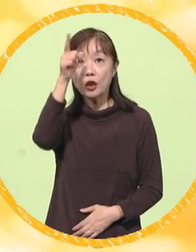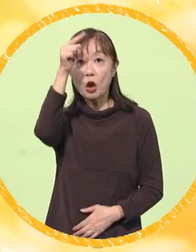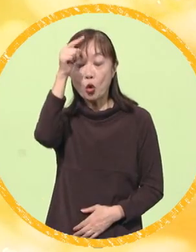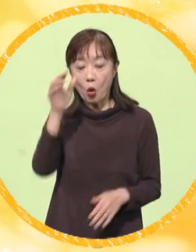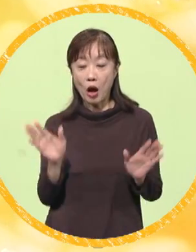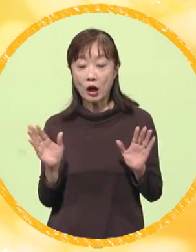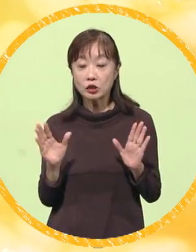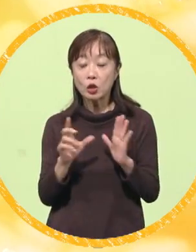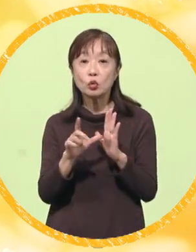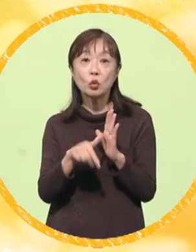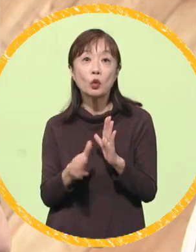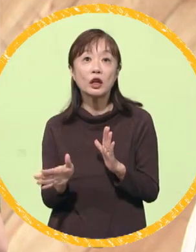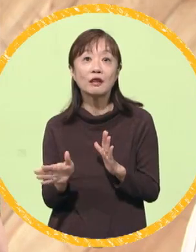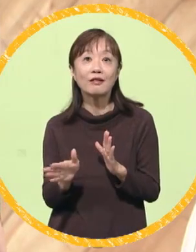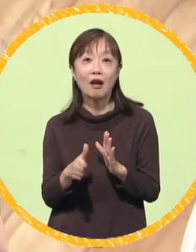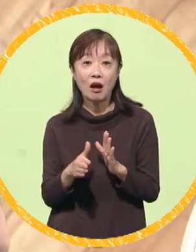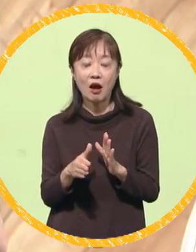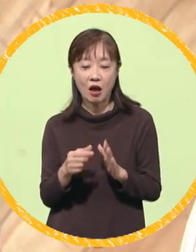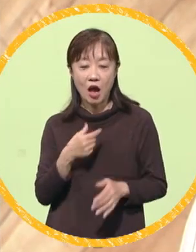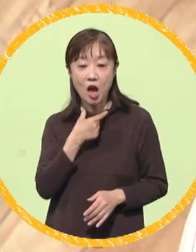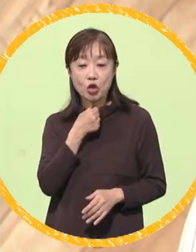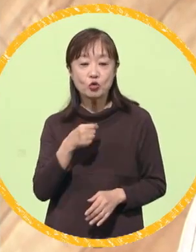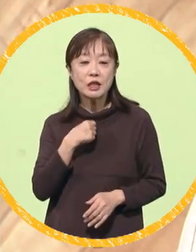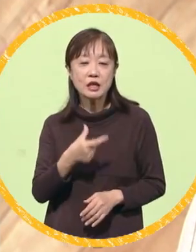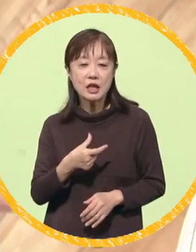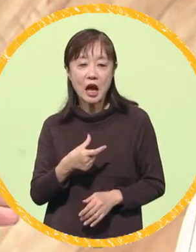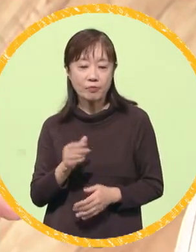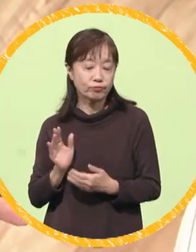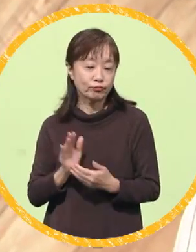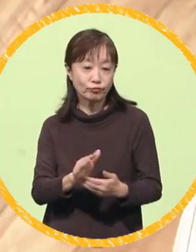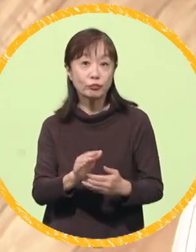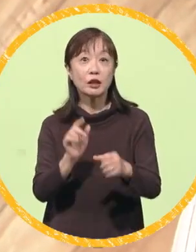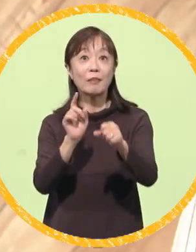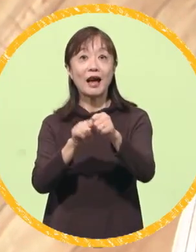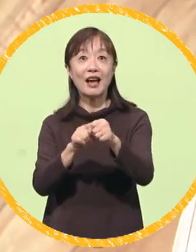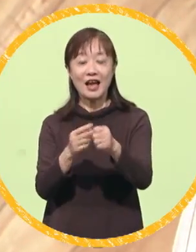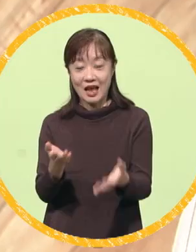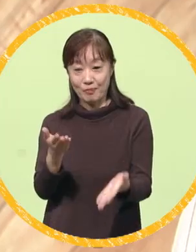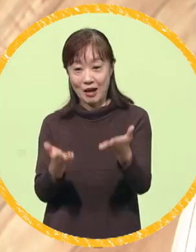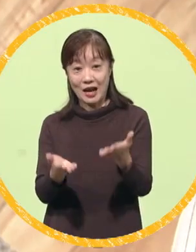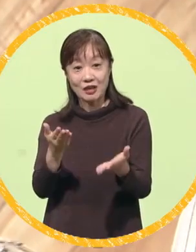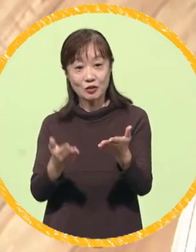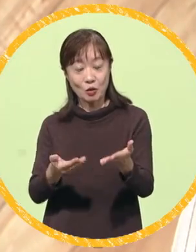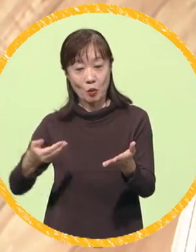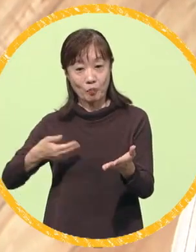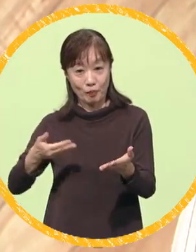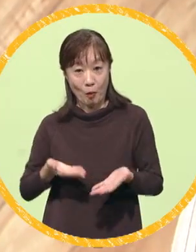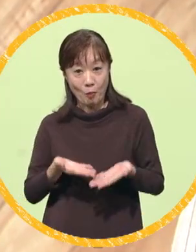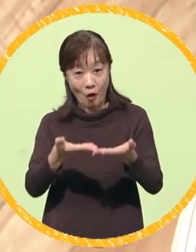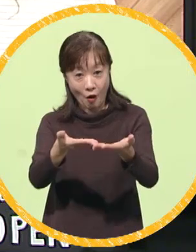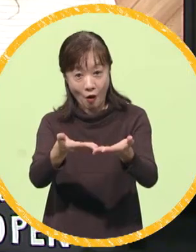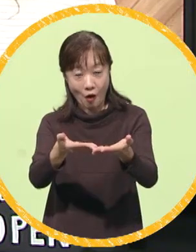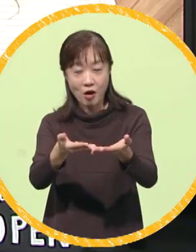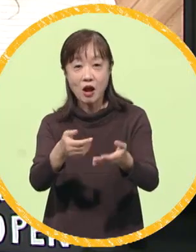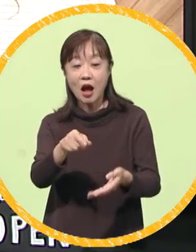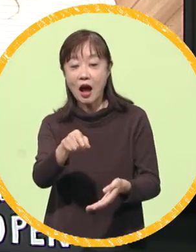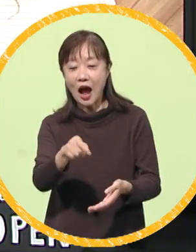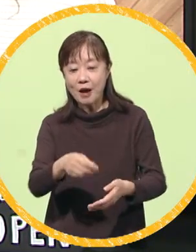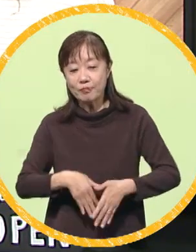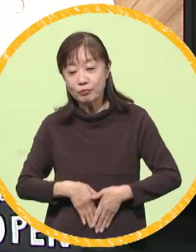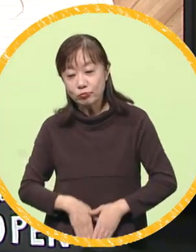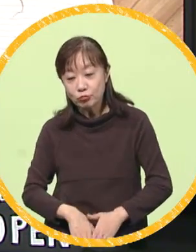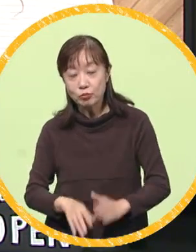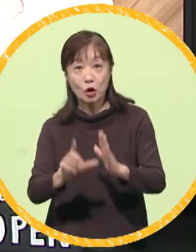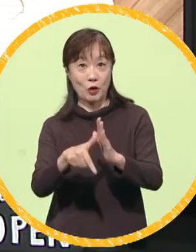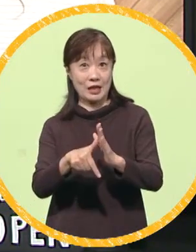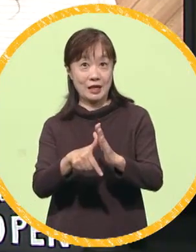げるのに、 うん、 あのこう好き嫌いを減らすためにバランスよく食べてもらうために、うん、あのわざとお腹を空かせた状態にし